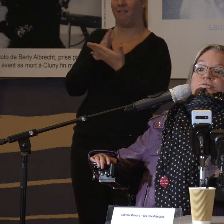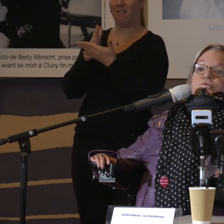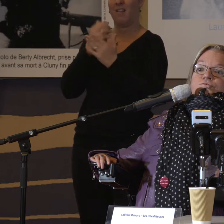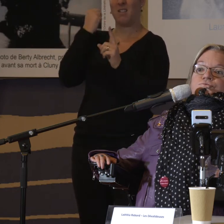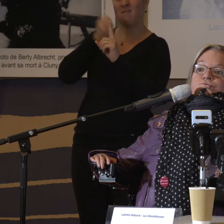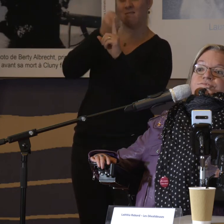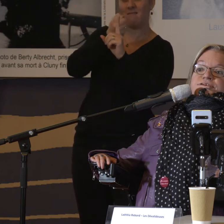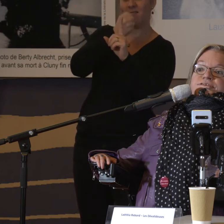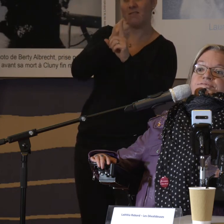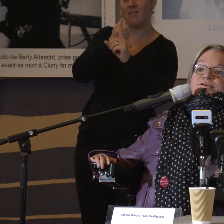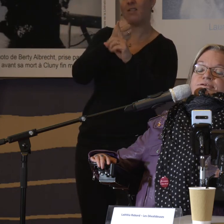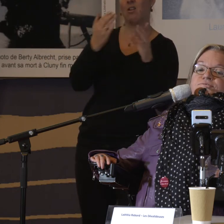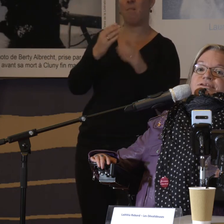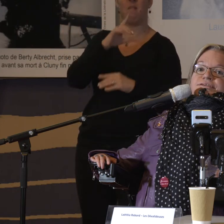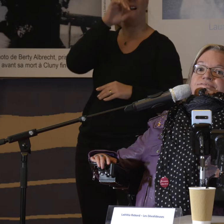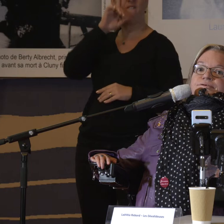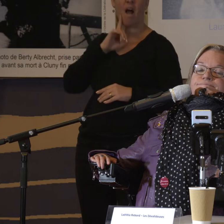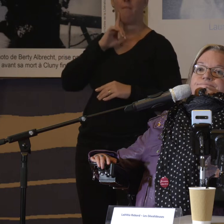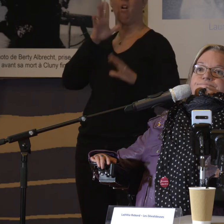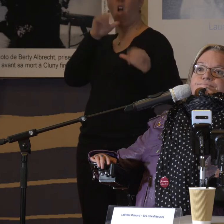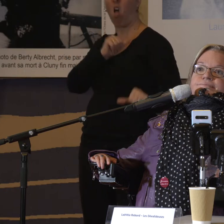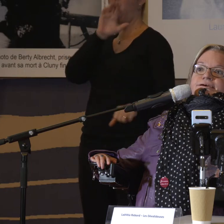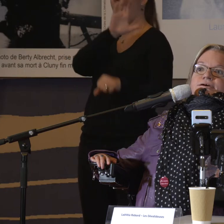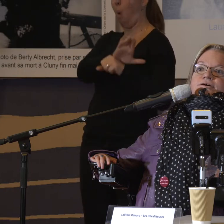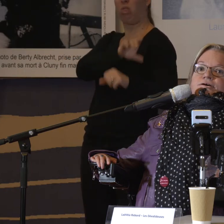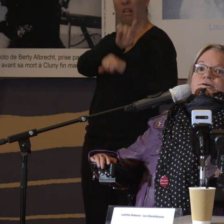luttes contre le sexisme et le validisme.